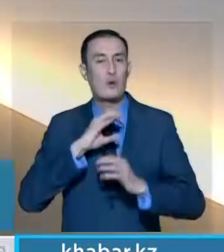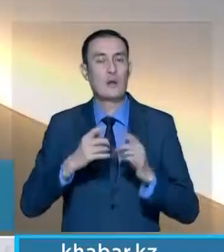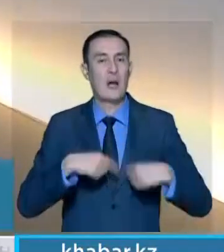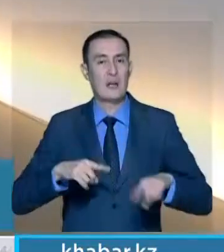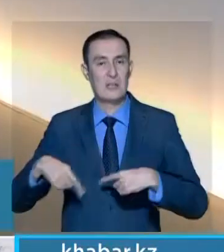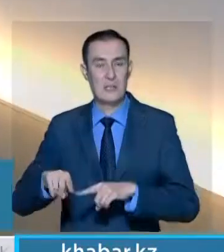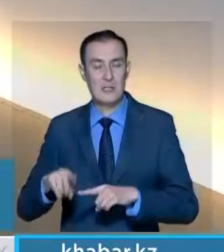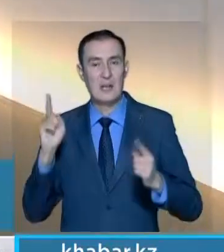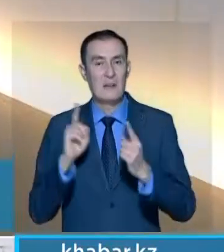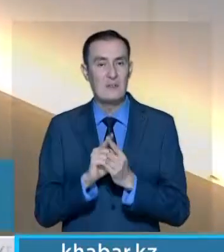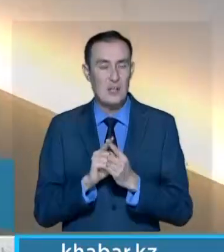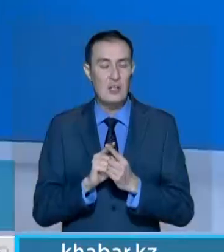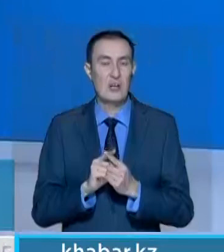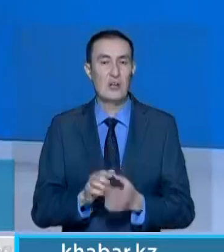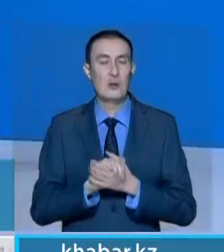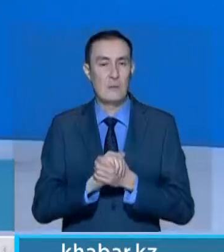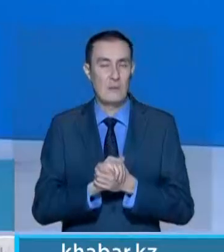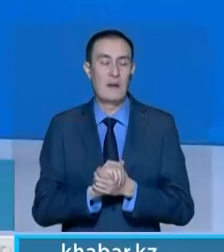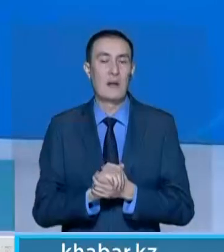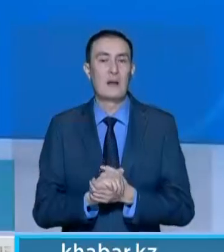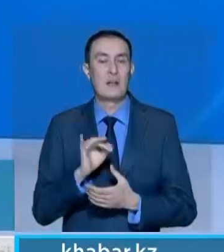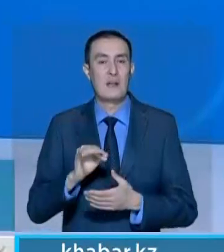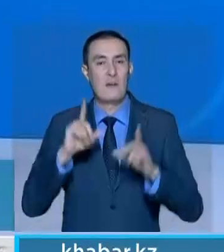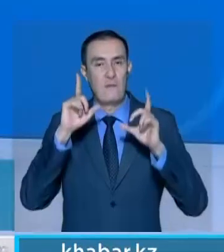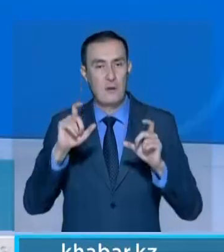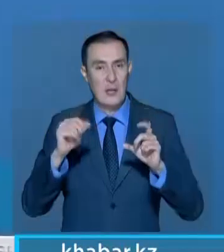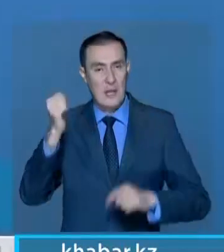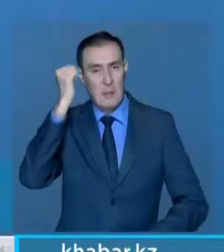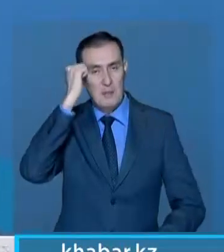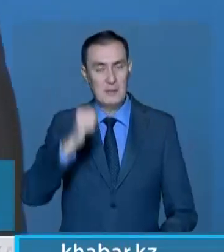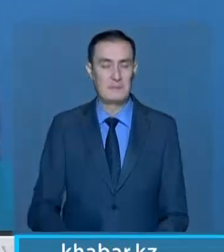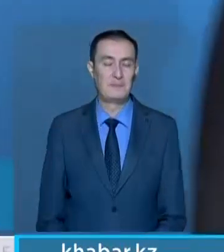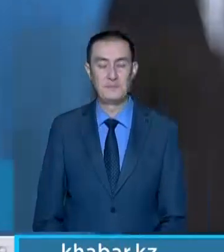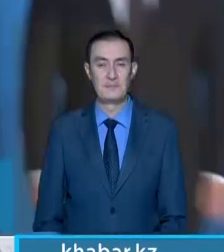организаций. Встреча коллег, крепкие рукопожатия и фото на память.